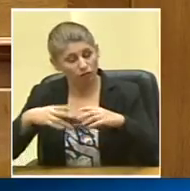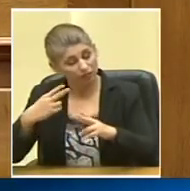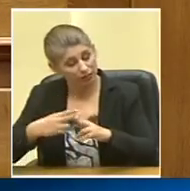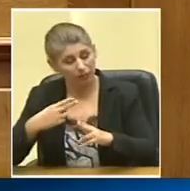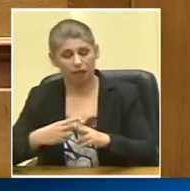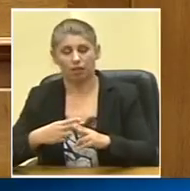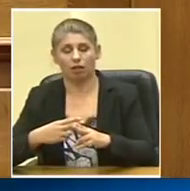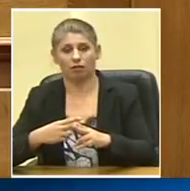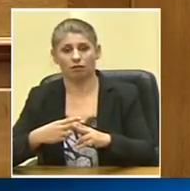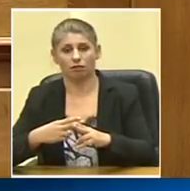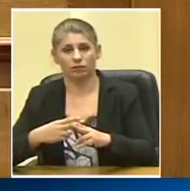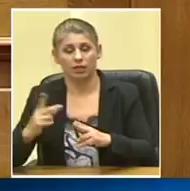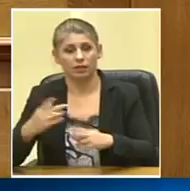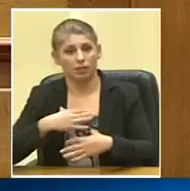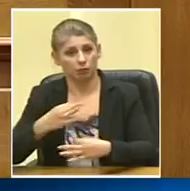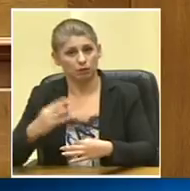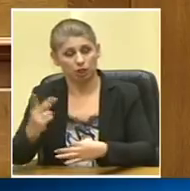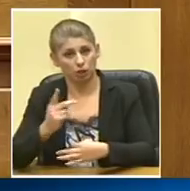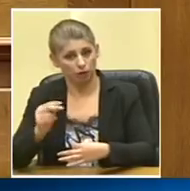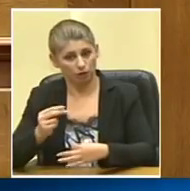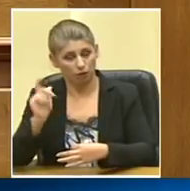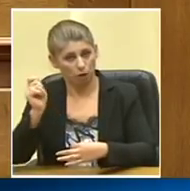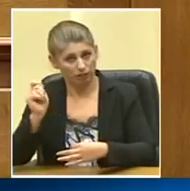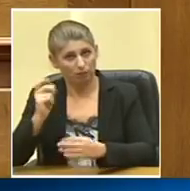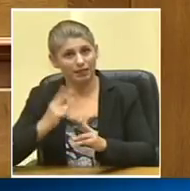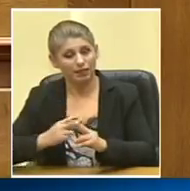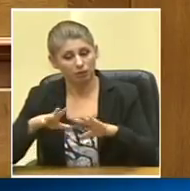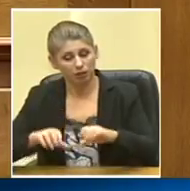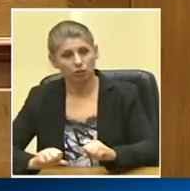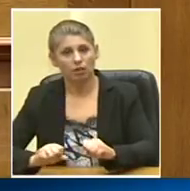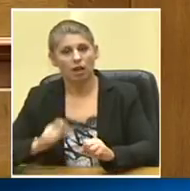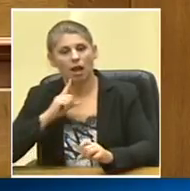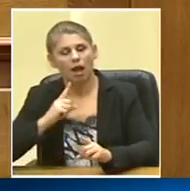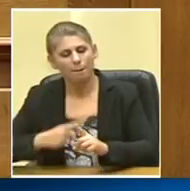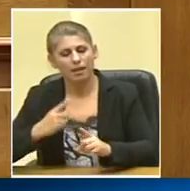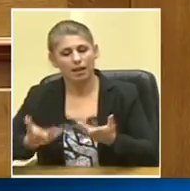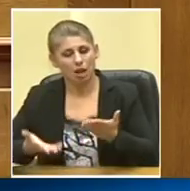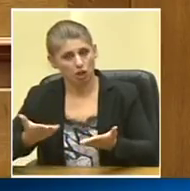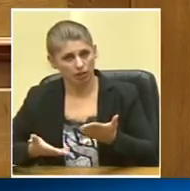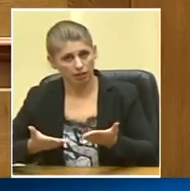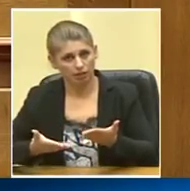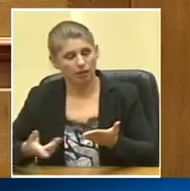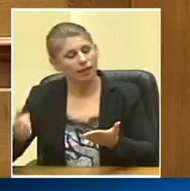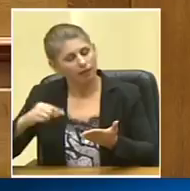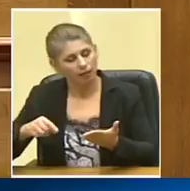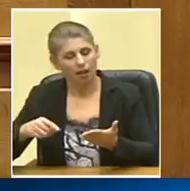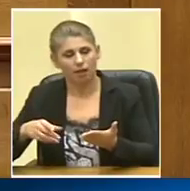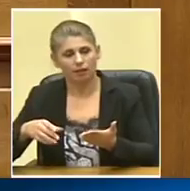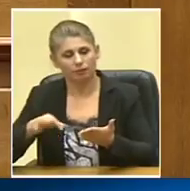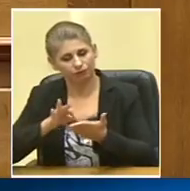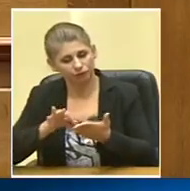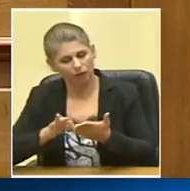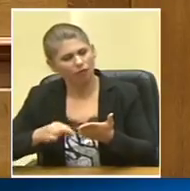ένα αντιπροσωπευτικό κοινοβουλευτικό πολίτευμα, κυρίως με την κατοχύρωση της απλής αναλογικής, αλλά και άλλες επεμβάσεις